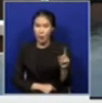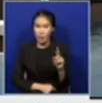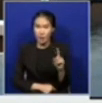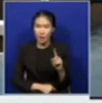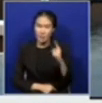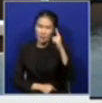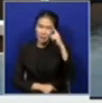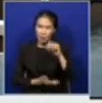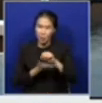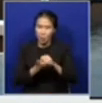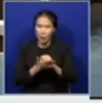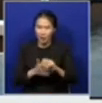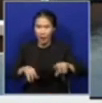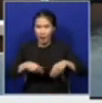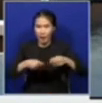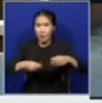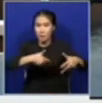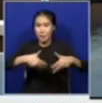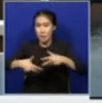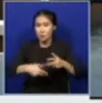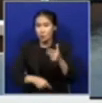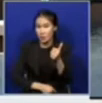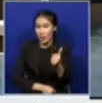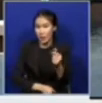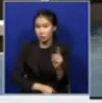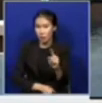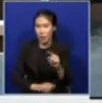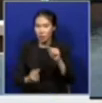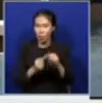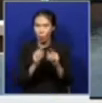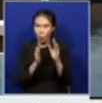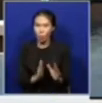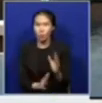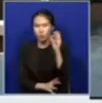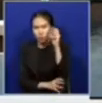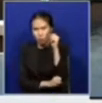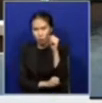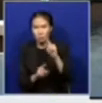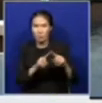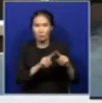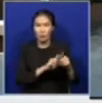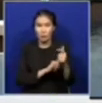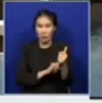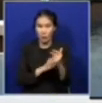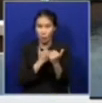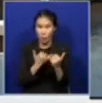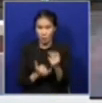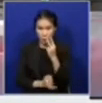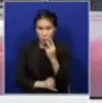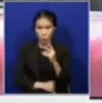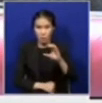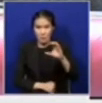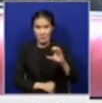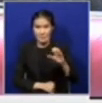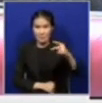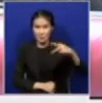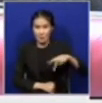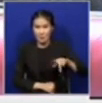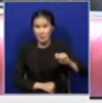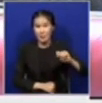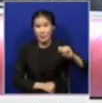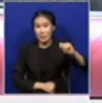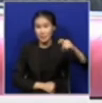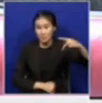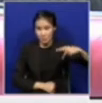บริการกับประชาชนโดยเฉพาะผู้ยากไร้วันนี้ครับ CPTPP